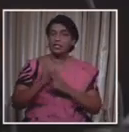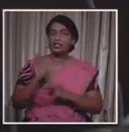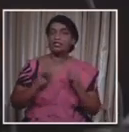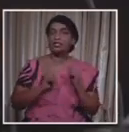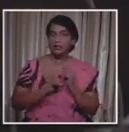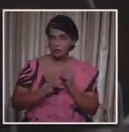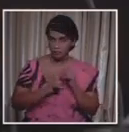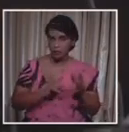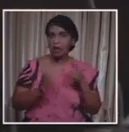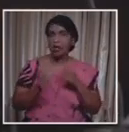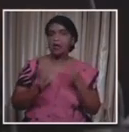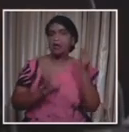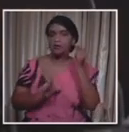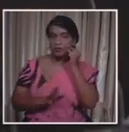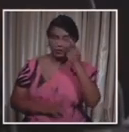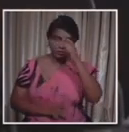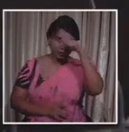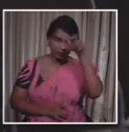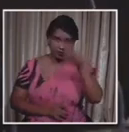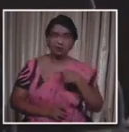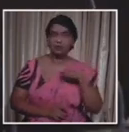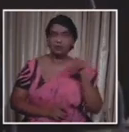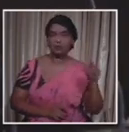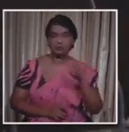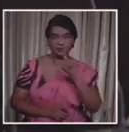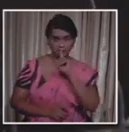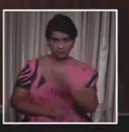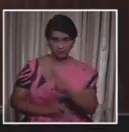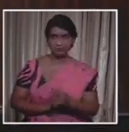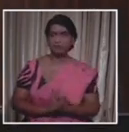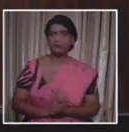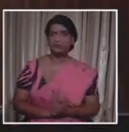කරමින් අනුප්‍රදිසානායක මන්ත්‍රීවරයා මම යෝජනා කරමු.